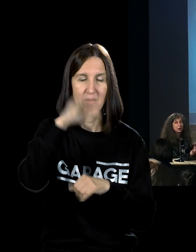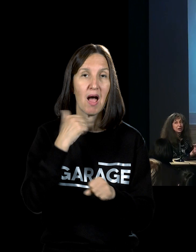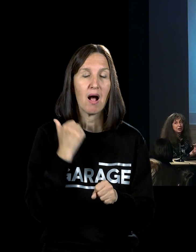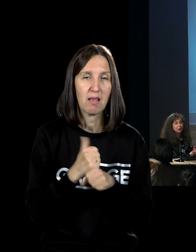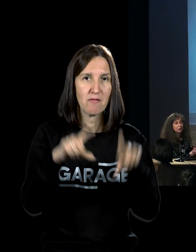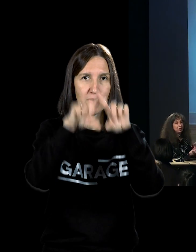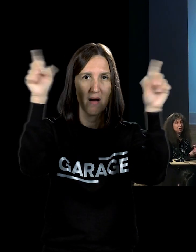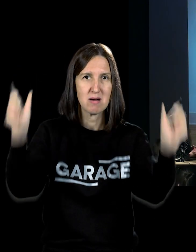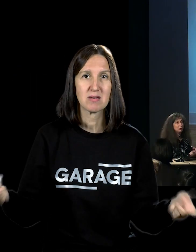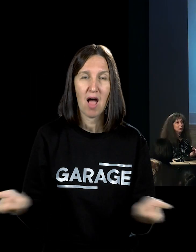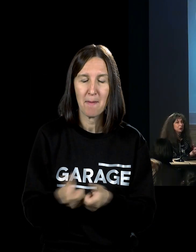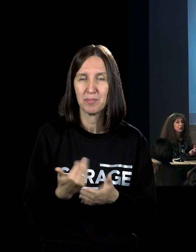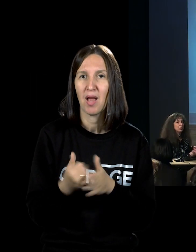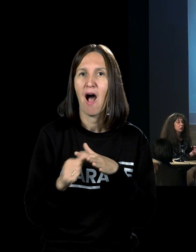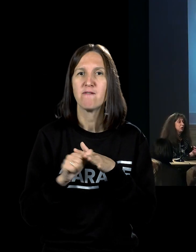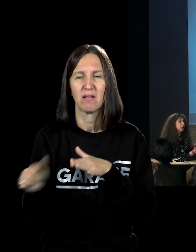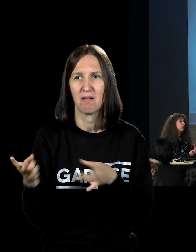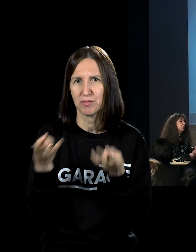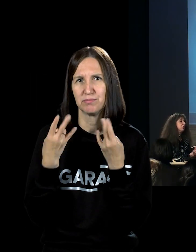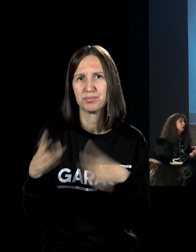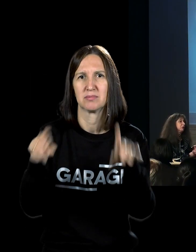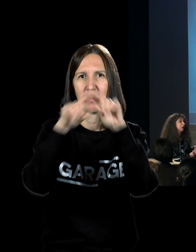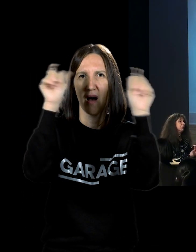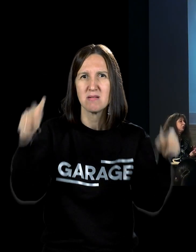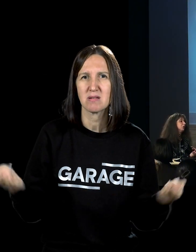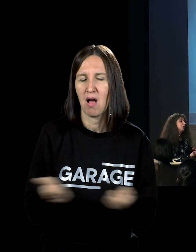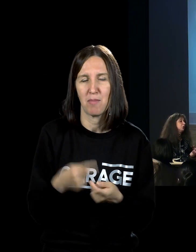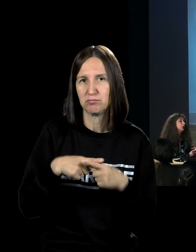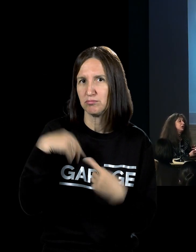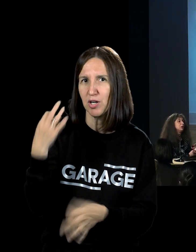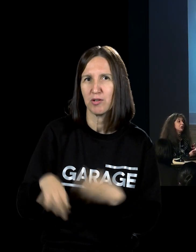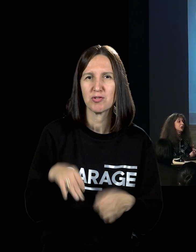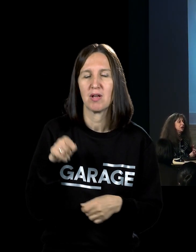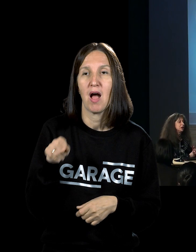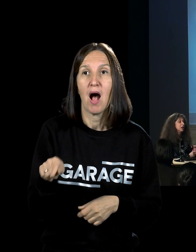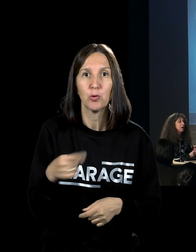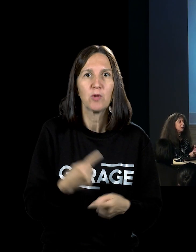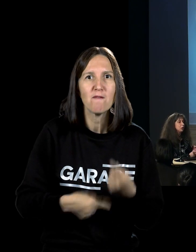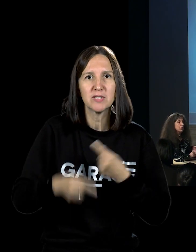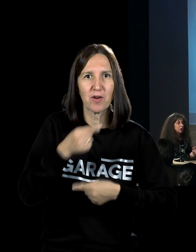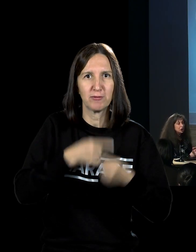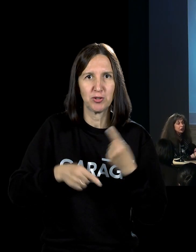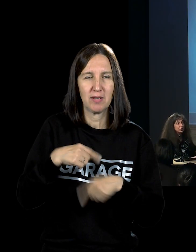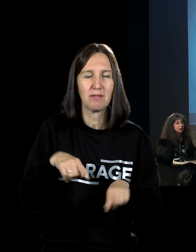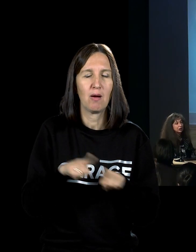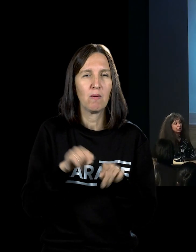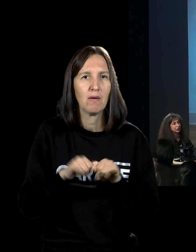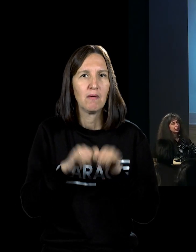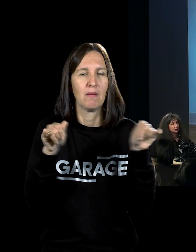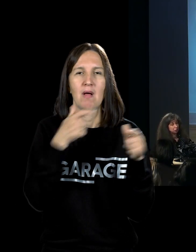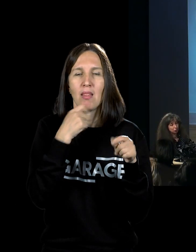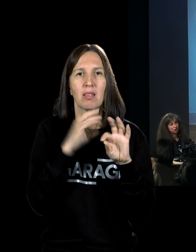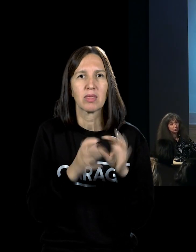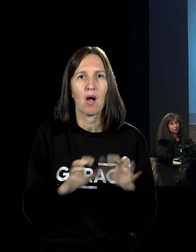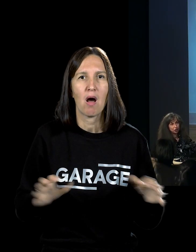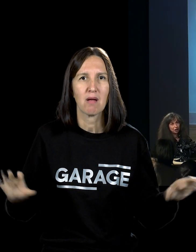что упразднял авангард, то, что упразднено в современном искусстве, то, что здесь возвращается в такой нарочитой декоративности,